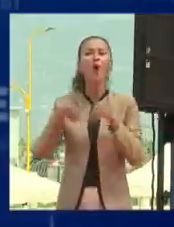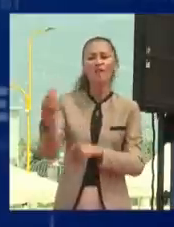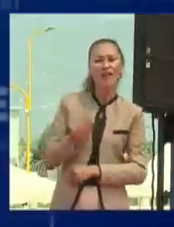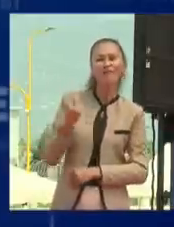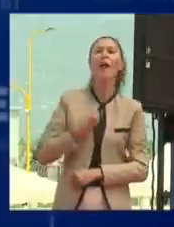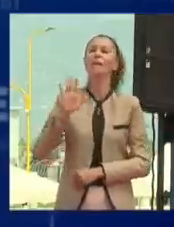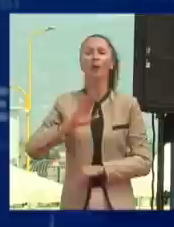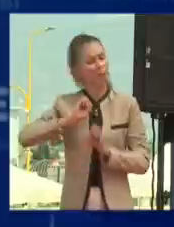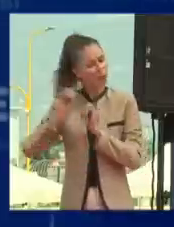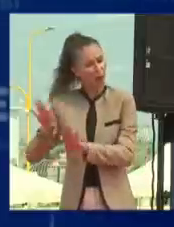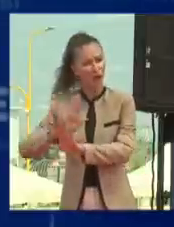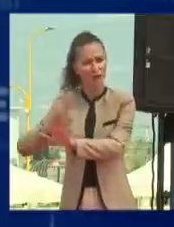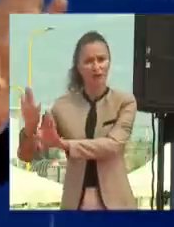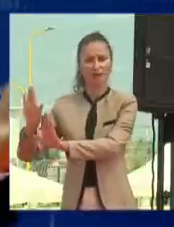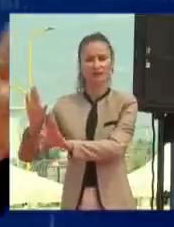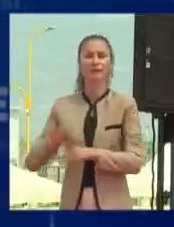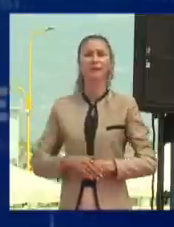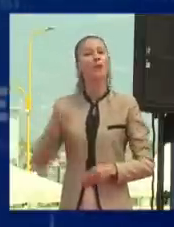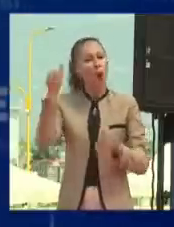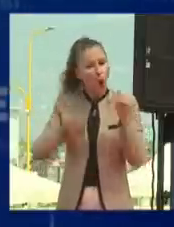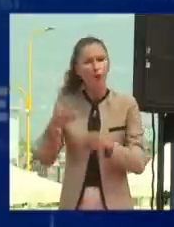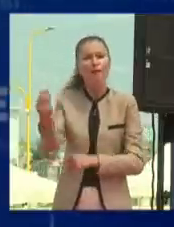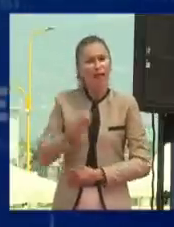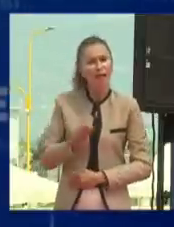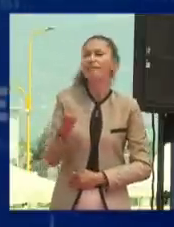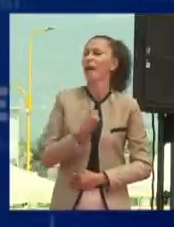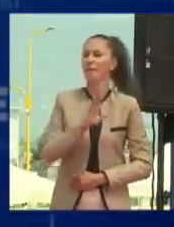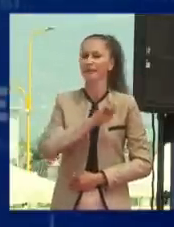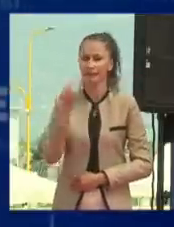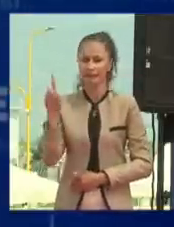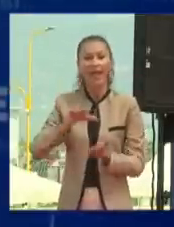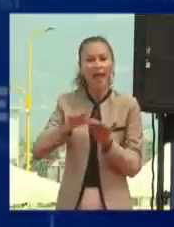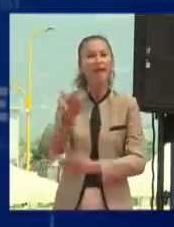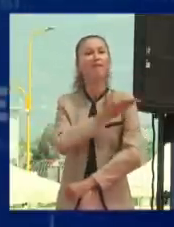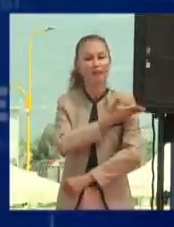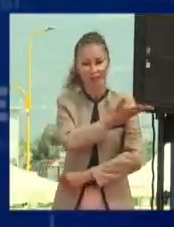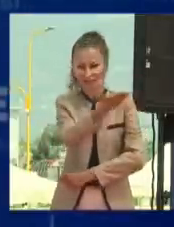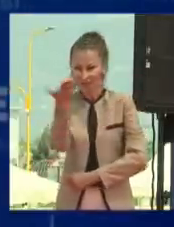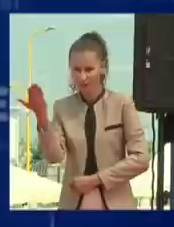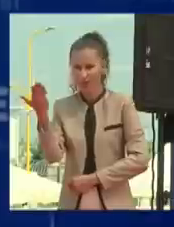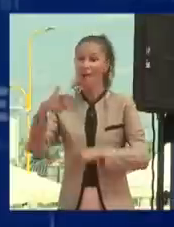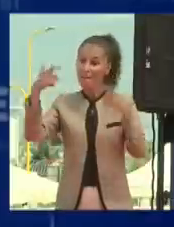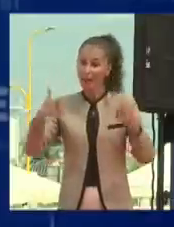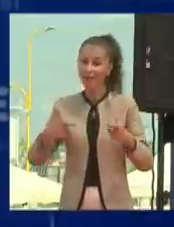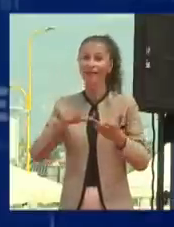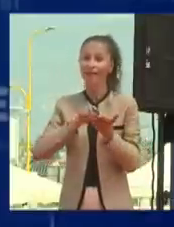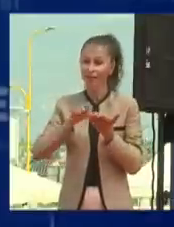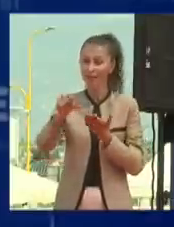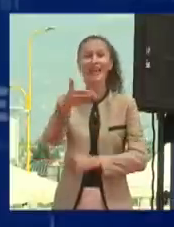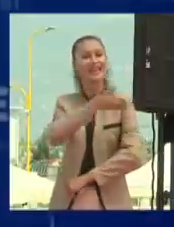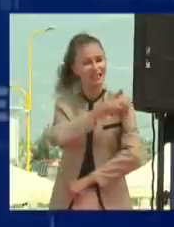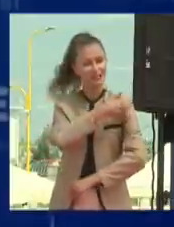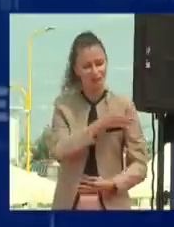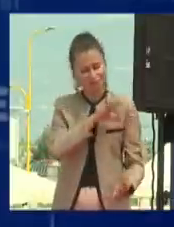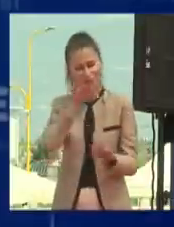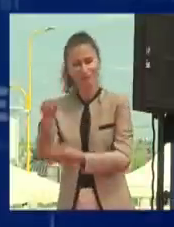vermedi. Bırakın onları dedim. Oy versin vermesin, her vatandaşa, beldedeki her vatandaşa hizmet